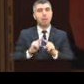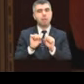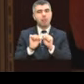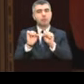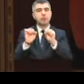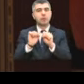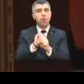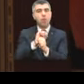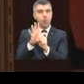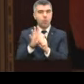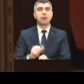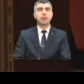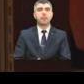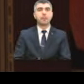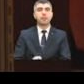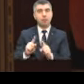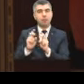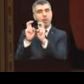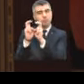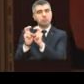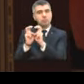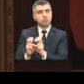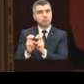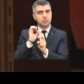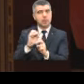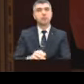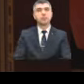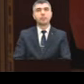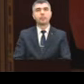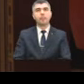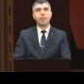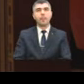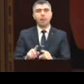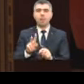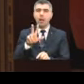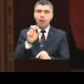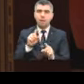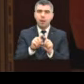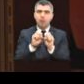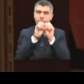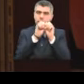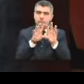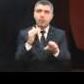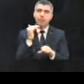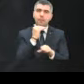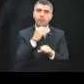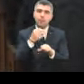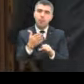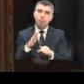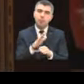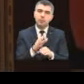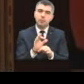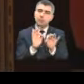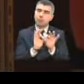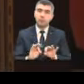فبالتالي يمكن نقلصوا من الاثار الجانبيه. هو معروف كيقولوا بان سريع الانتشار ولكن قليل الاماته، ولكن هذا الشيء